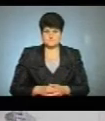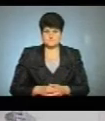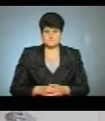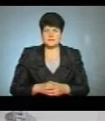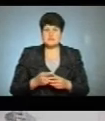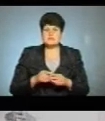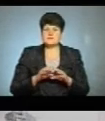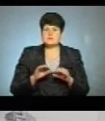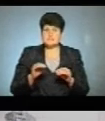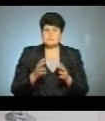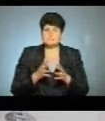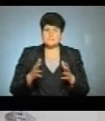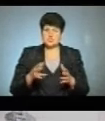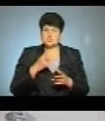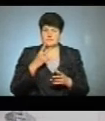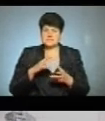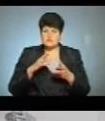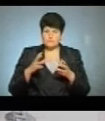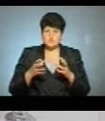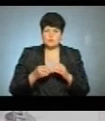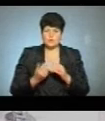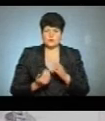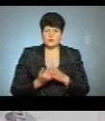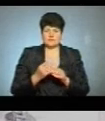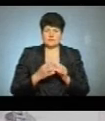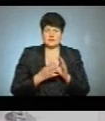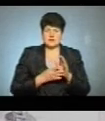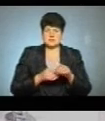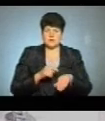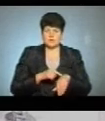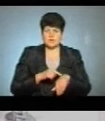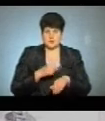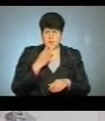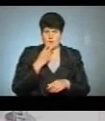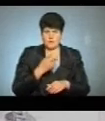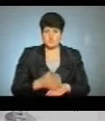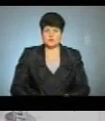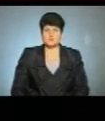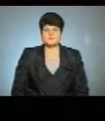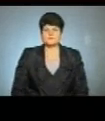І на цьому у мене все. Більше дивіться у підсумковому випуску новин о 19-й годині. Побачимось.